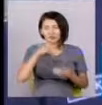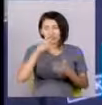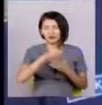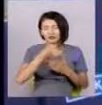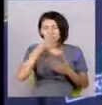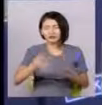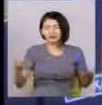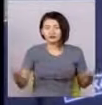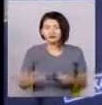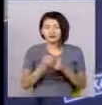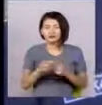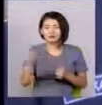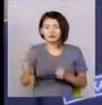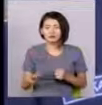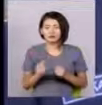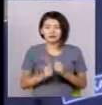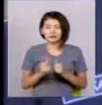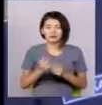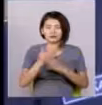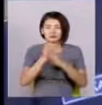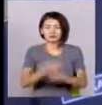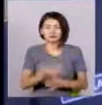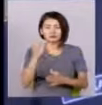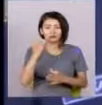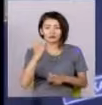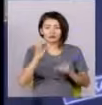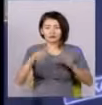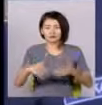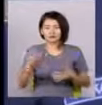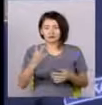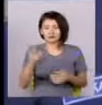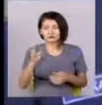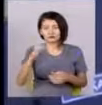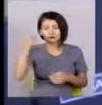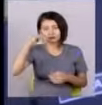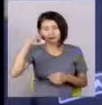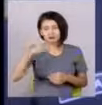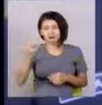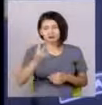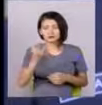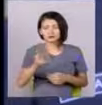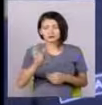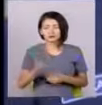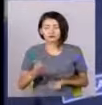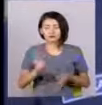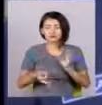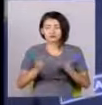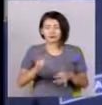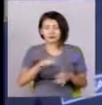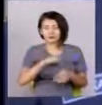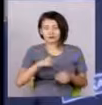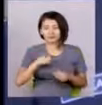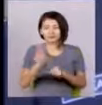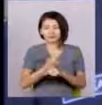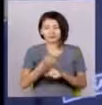құтқаруға көмектесе алатын бір зат ала салу керек. Мысалы, қалқымалы, жақсы қалқылайтын. Өйткені егер де кім біледі,